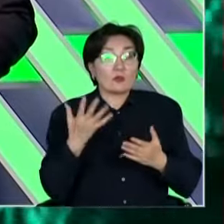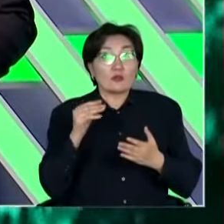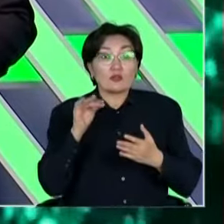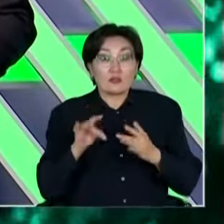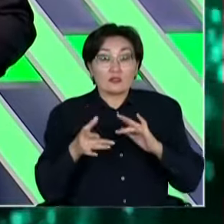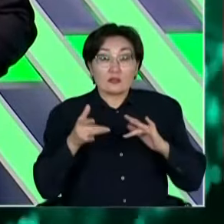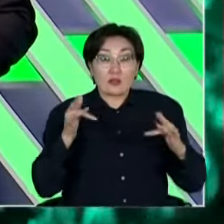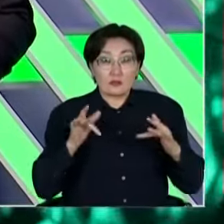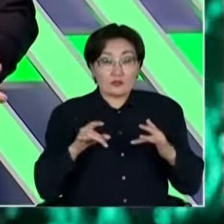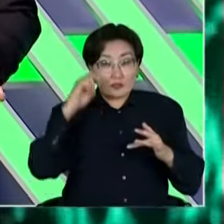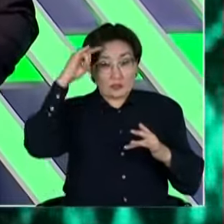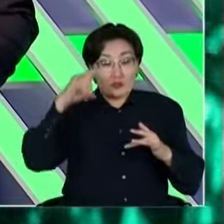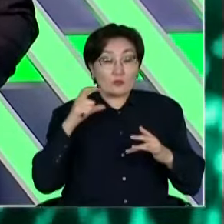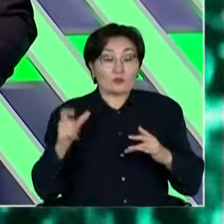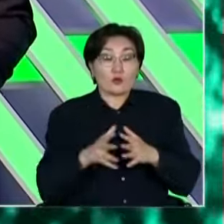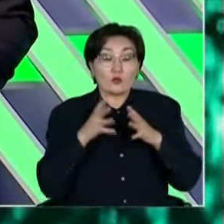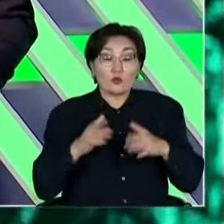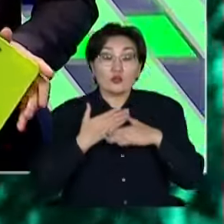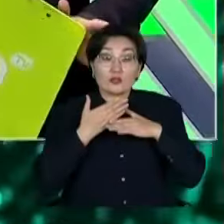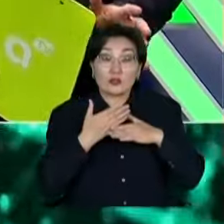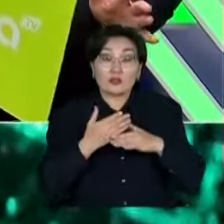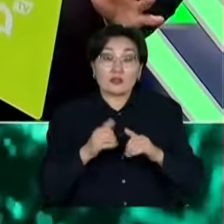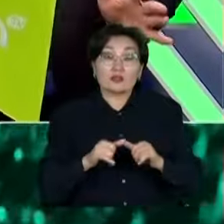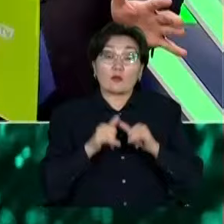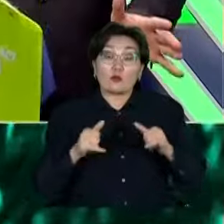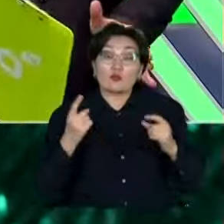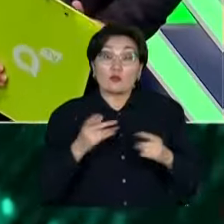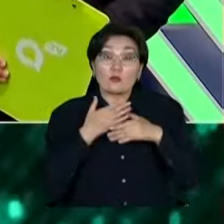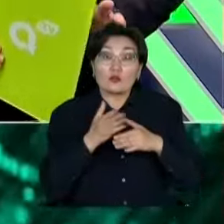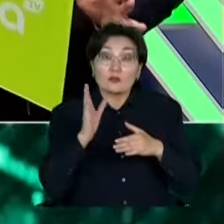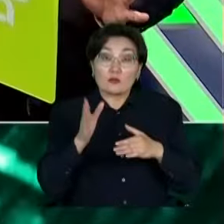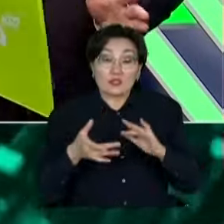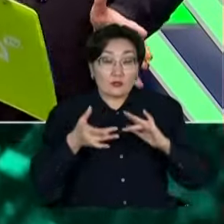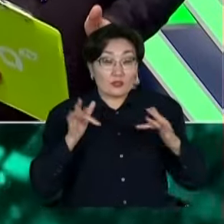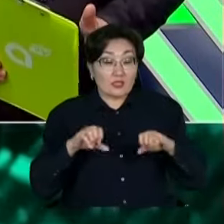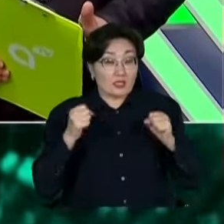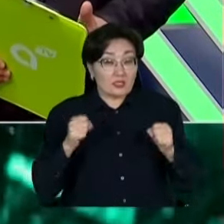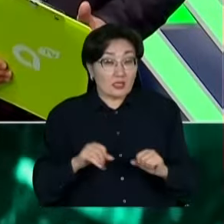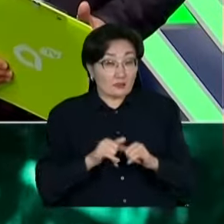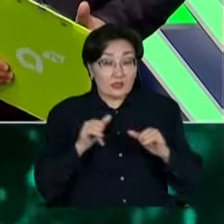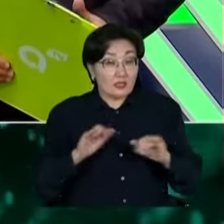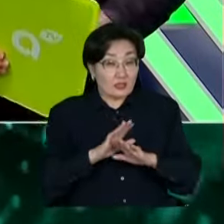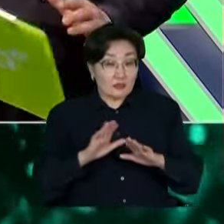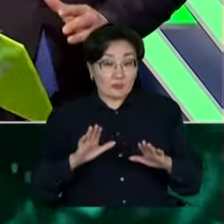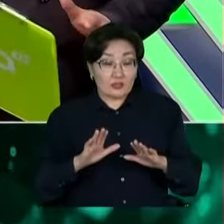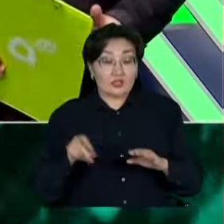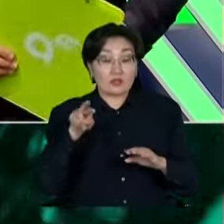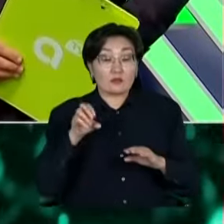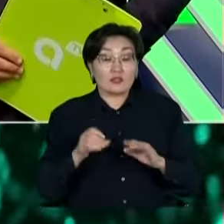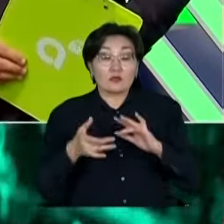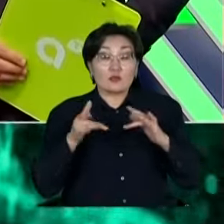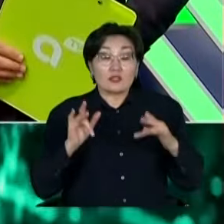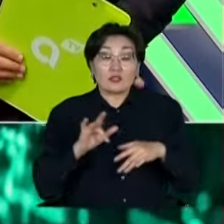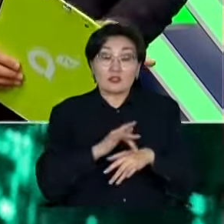ел экономикасына үлкен серпін берет деп күтілуде, өйткені бұл желі тек интернет жылдамдығын арттыруға ғана емес, сонымен қатар